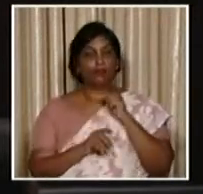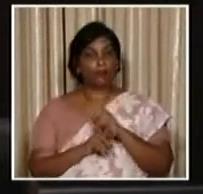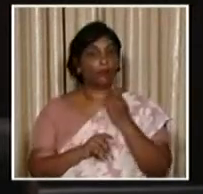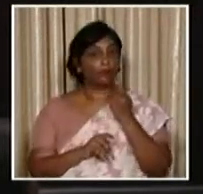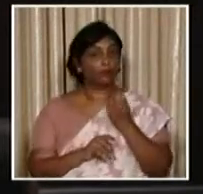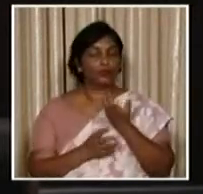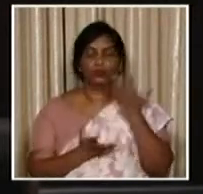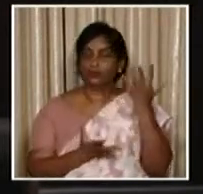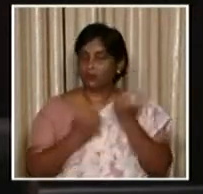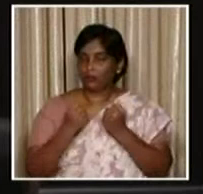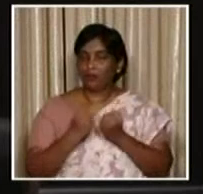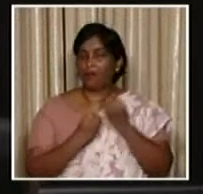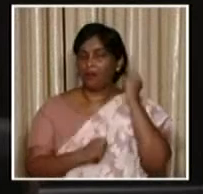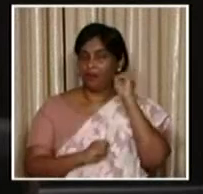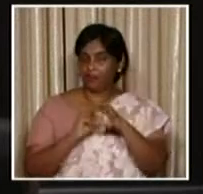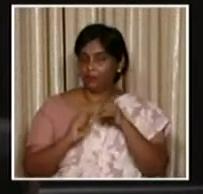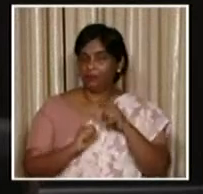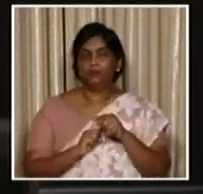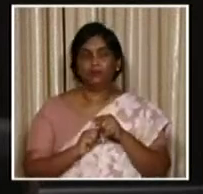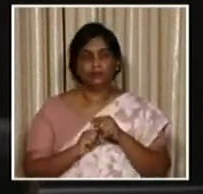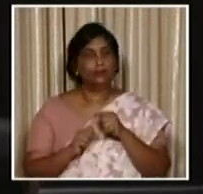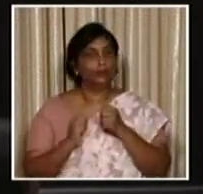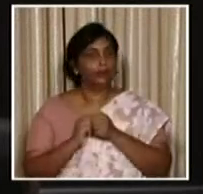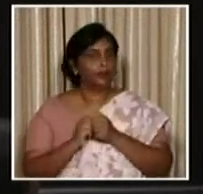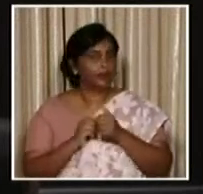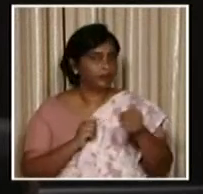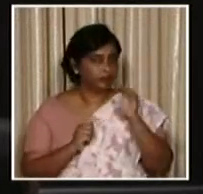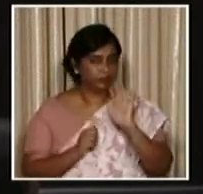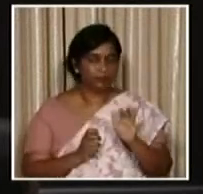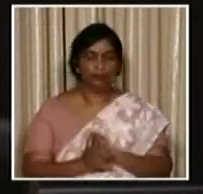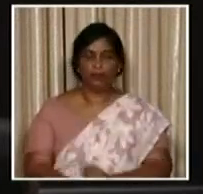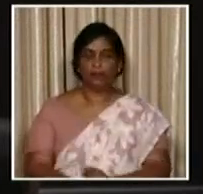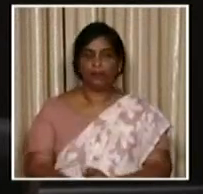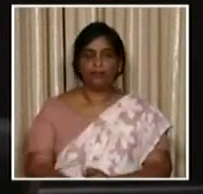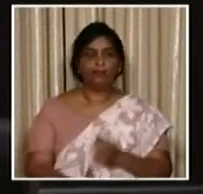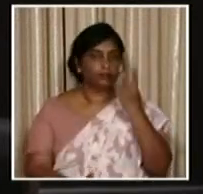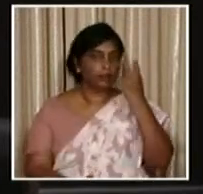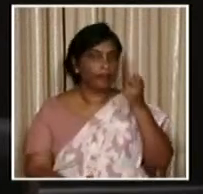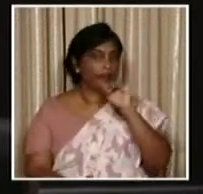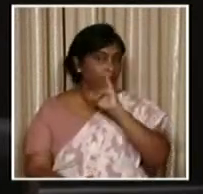මුදල් හදල් යොදවනවා මේවා ක්‍රියාත්මක වෙනවා